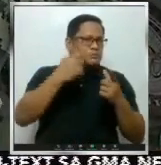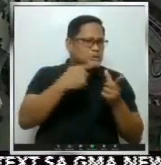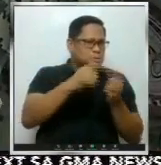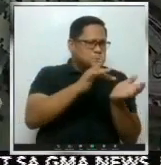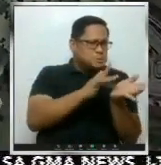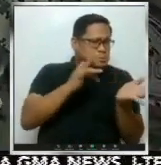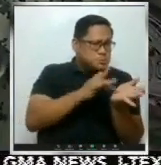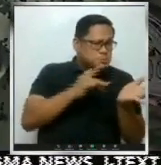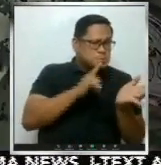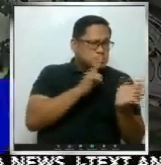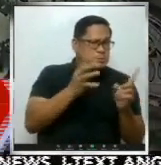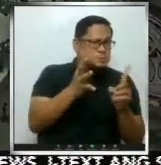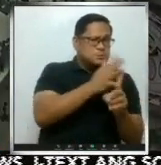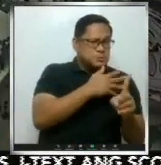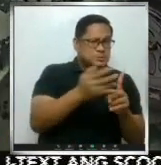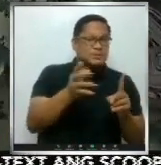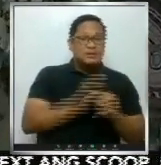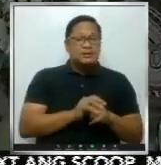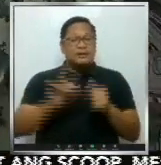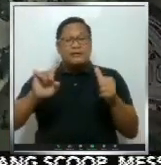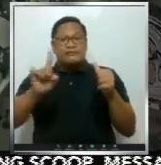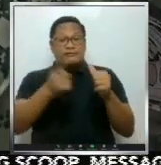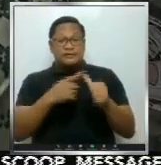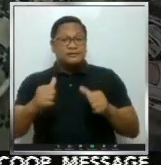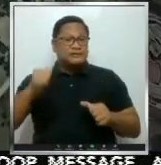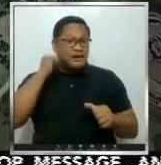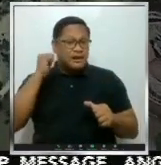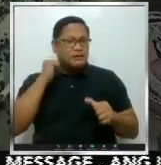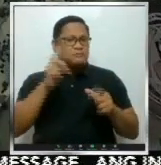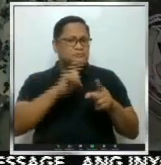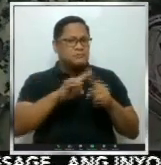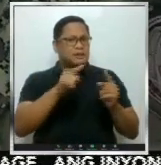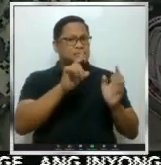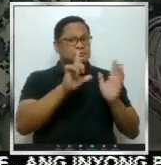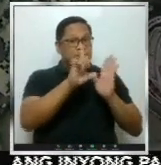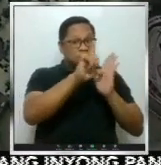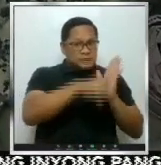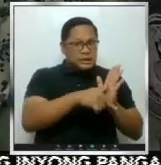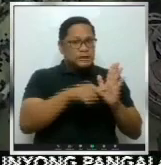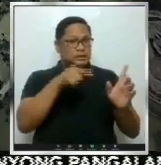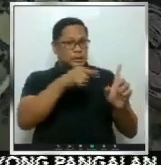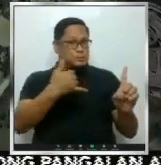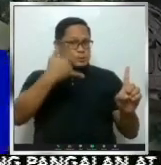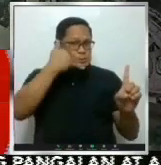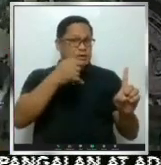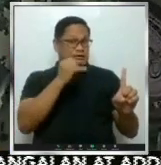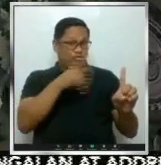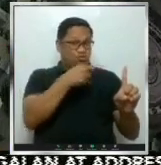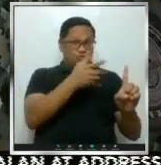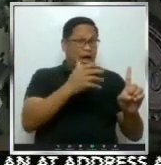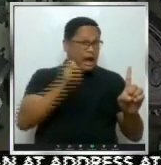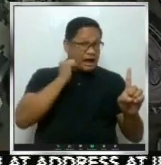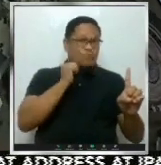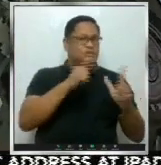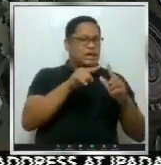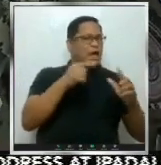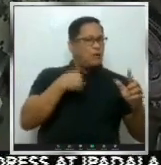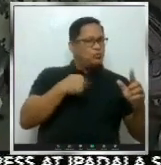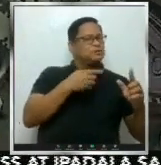medyo ayaw ng bata, pero biglang nag-threaten yung tumawag na kung ayaw mo, ikakalat ko itong pinadala mo sa